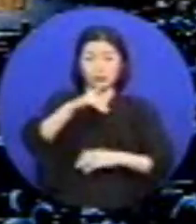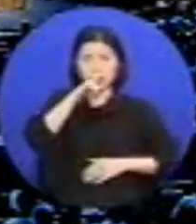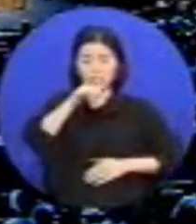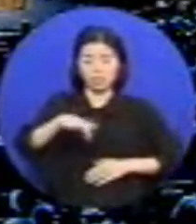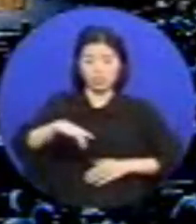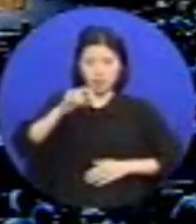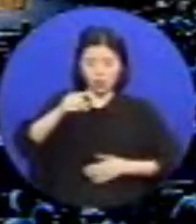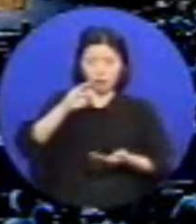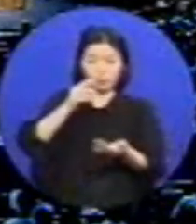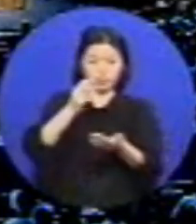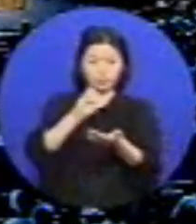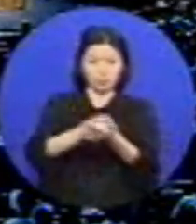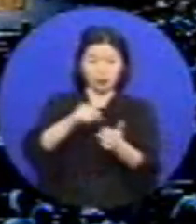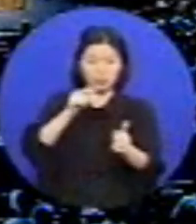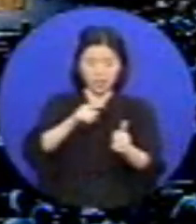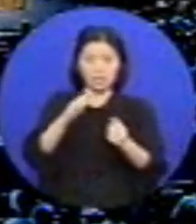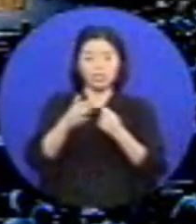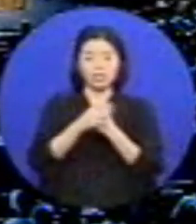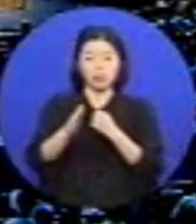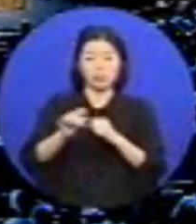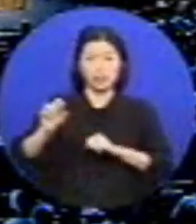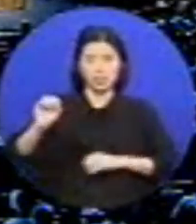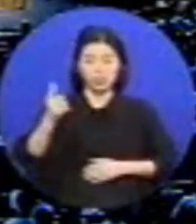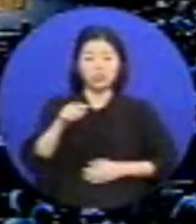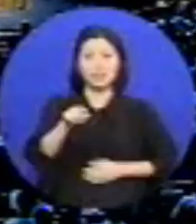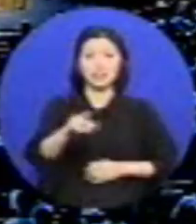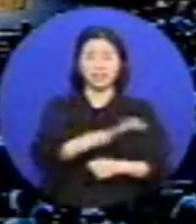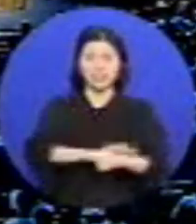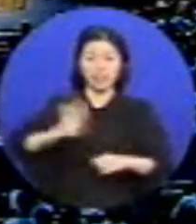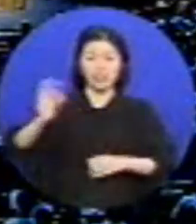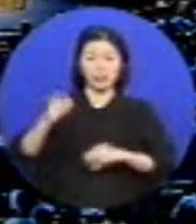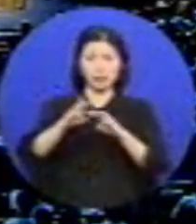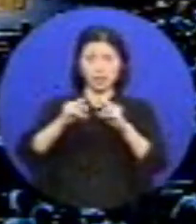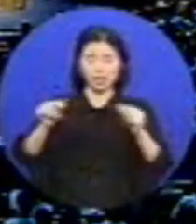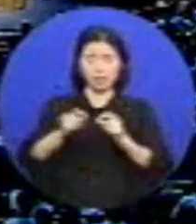계명이니 이로써 내가 잘되고 땅에서 장수하리라.